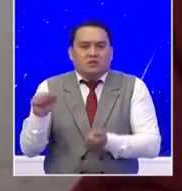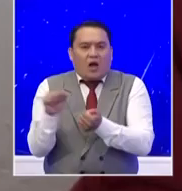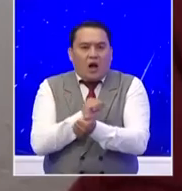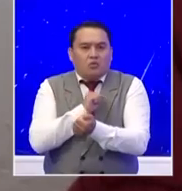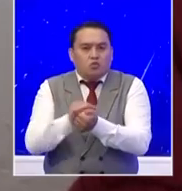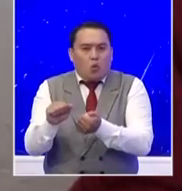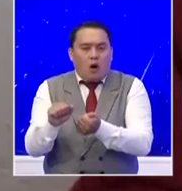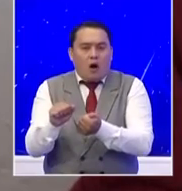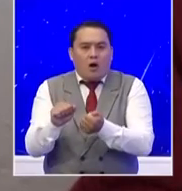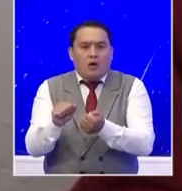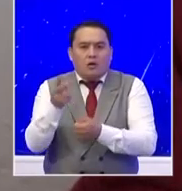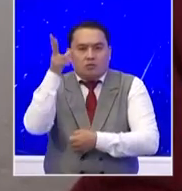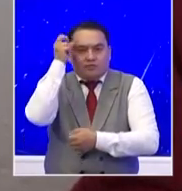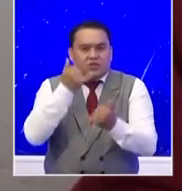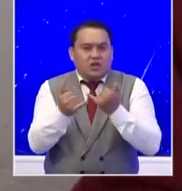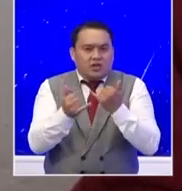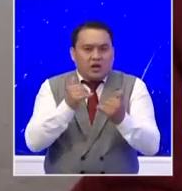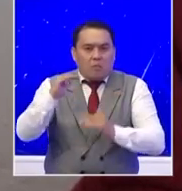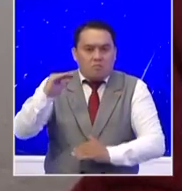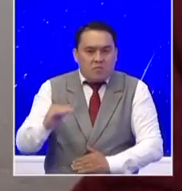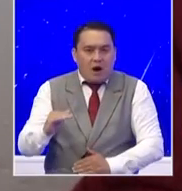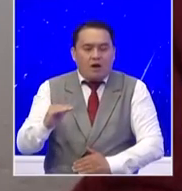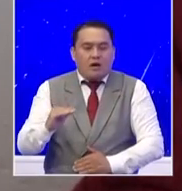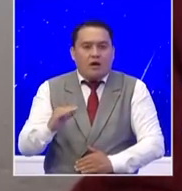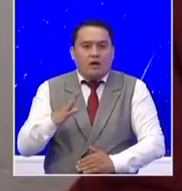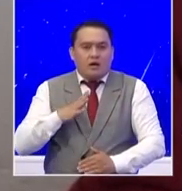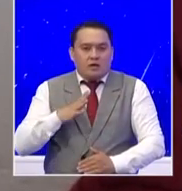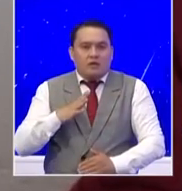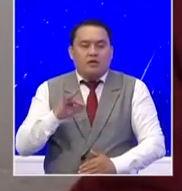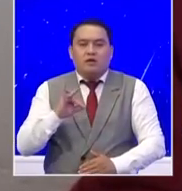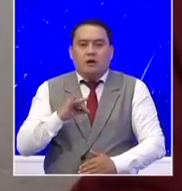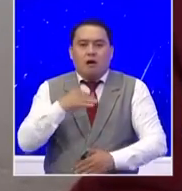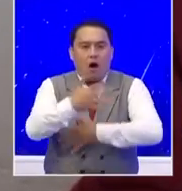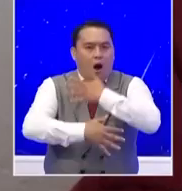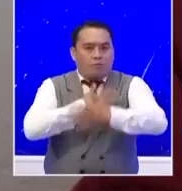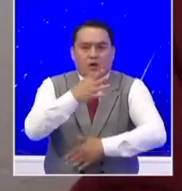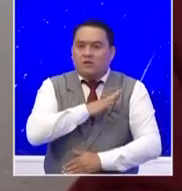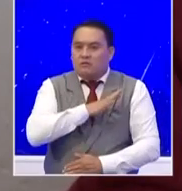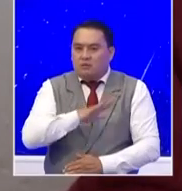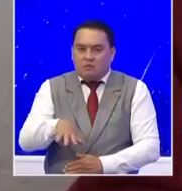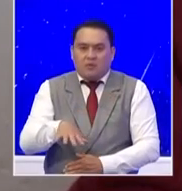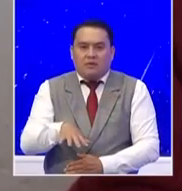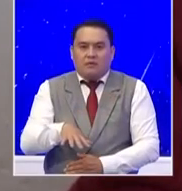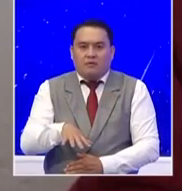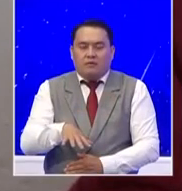засуха. Пшеница росла очень маленькая, низкая. Комбайнов не было.